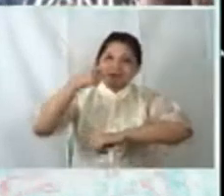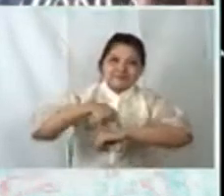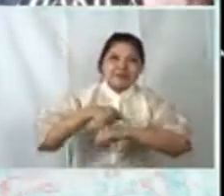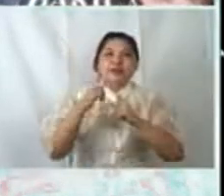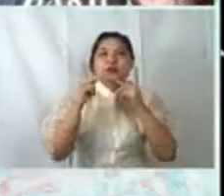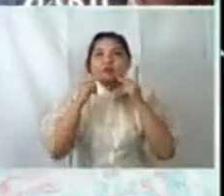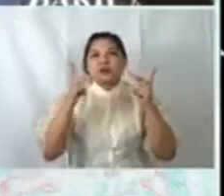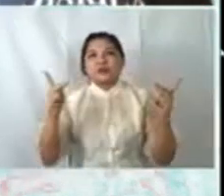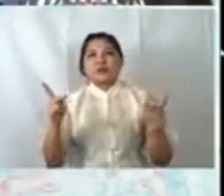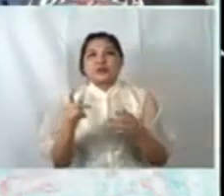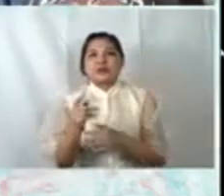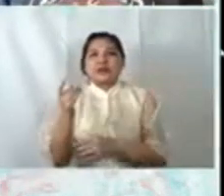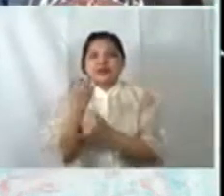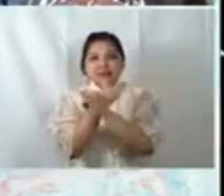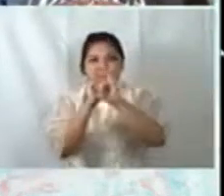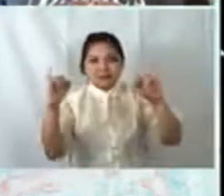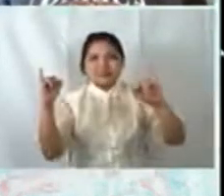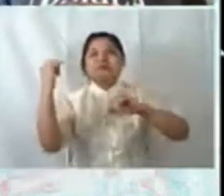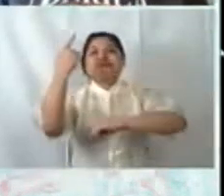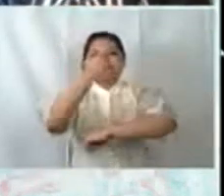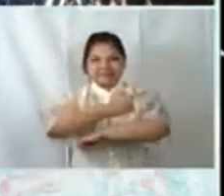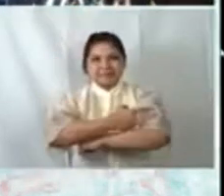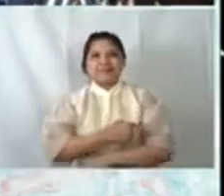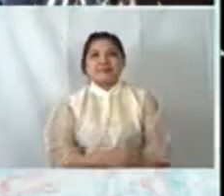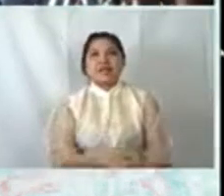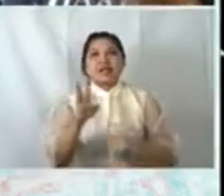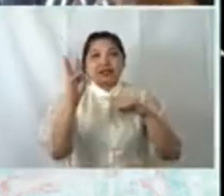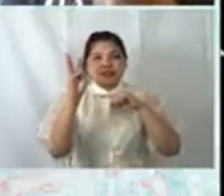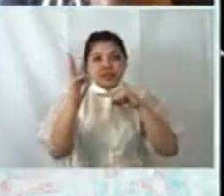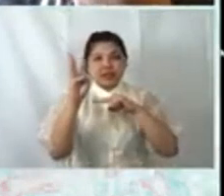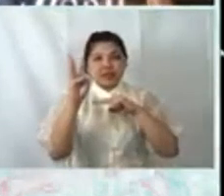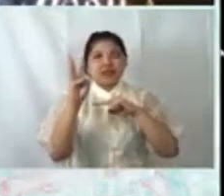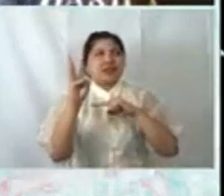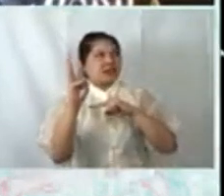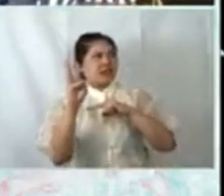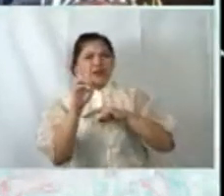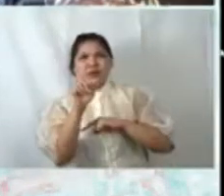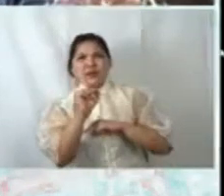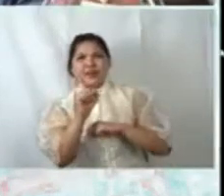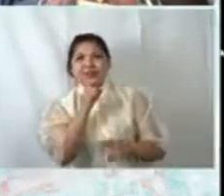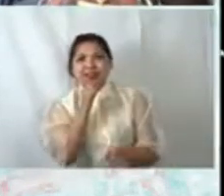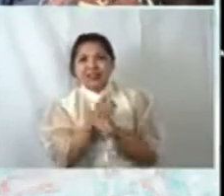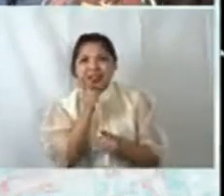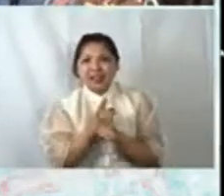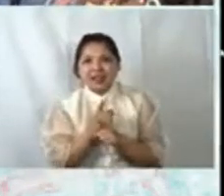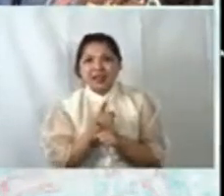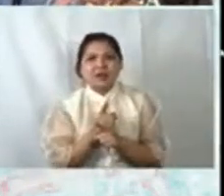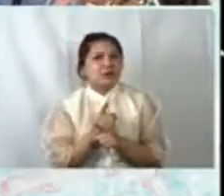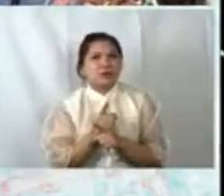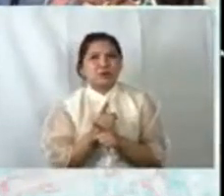ang ating independensya. Ha? Huh? Talaga?